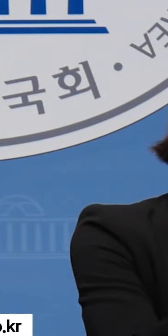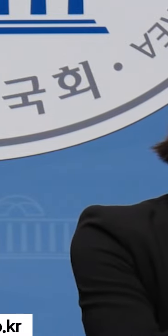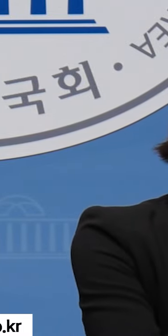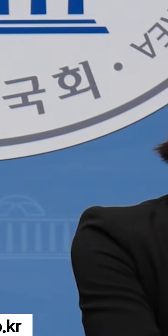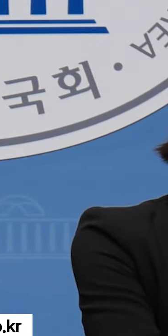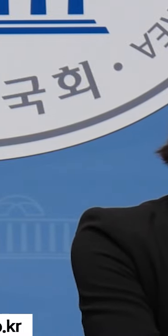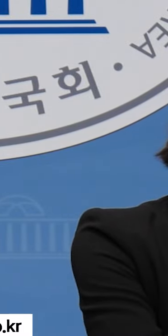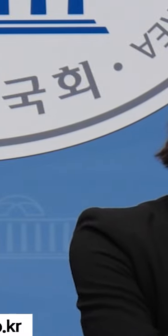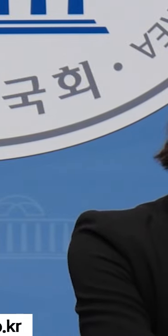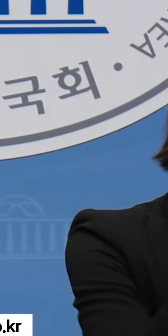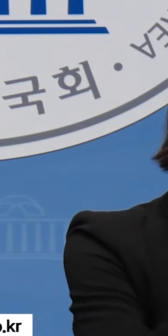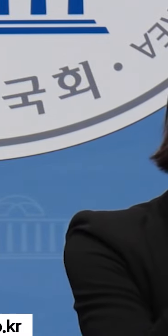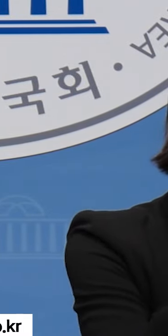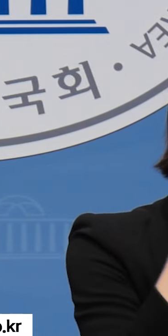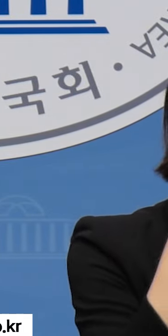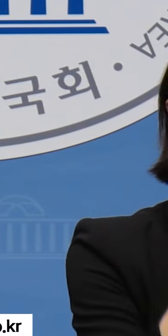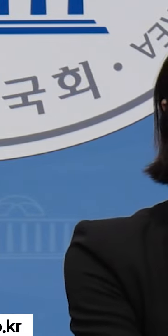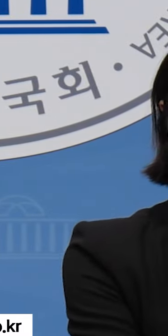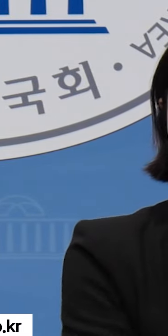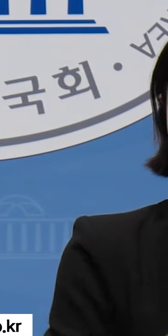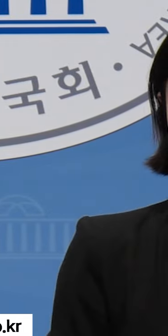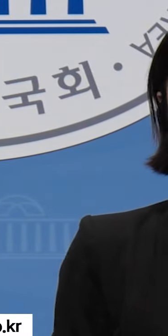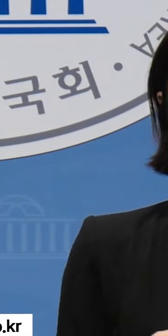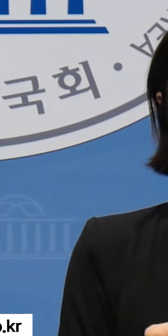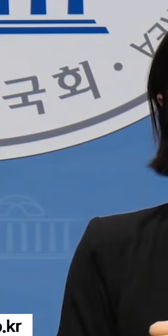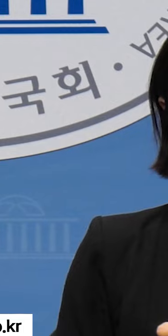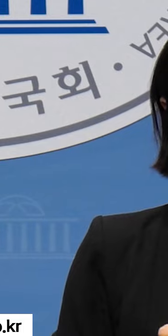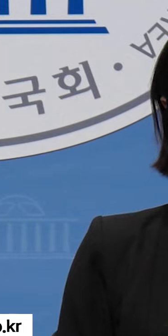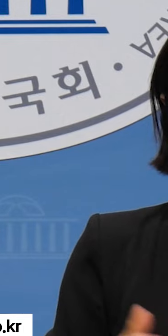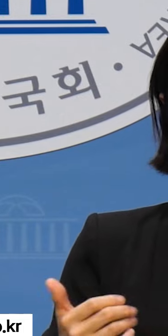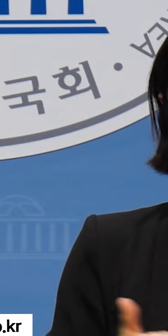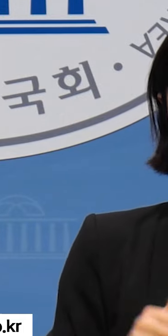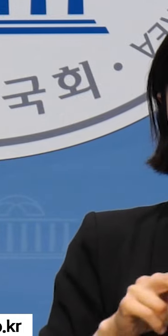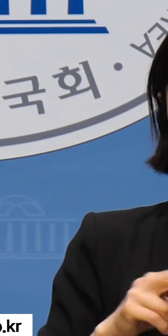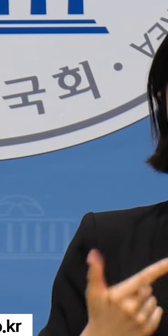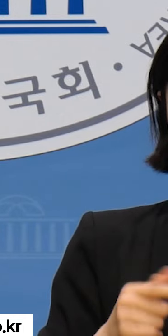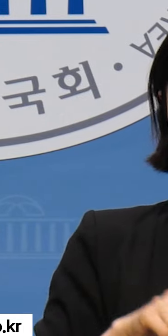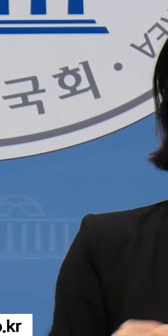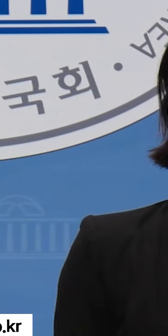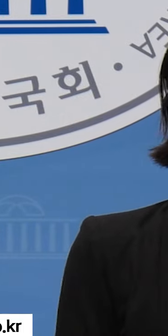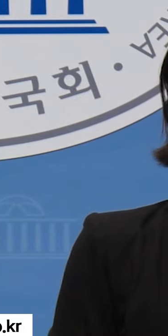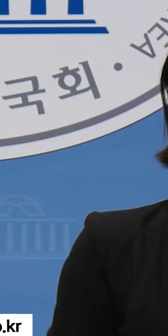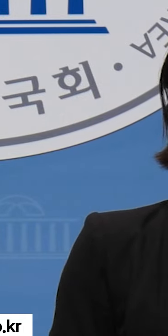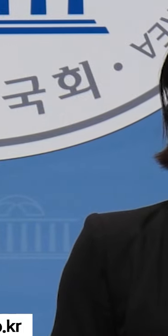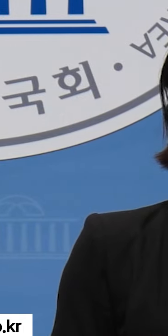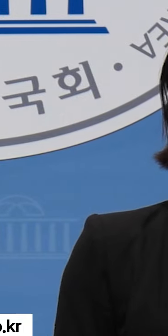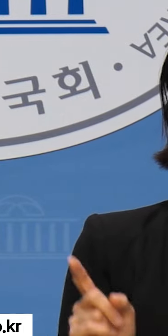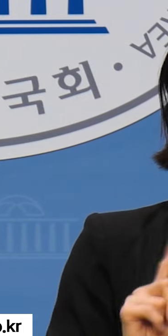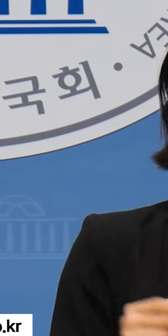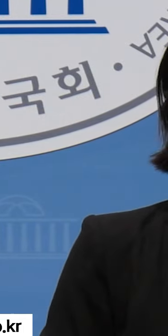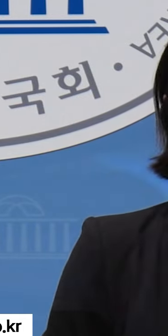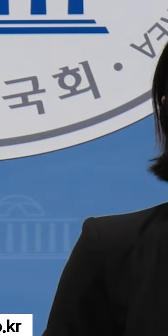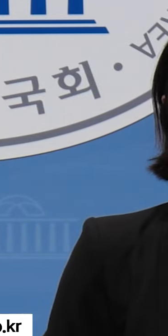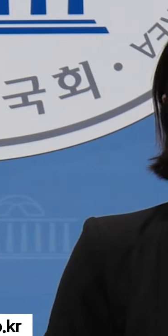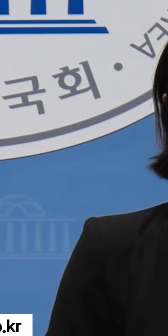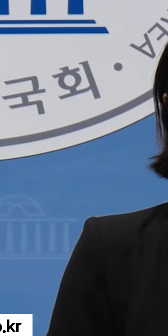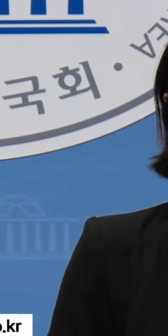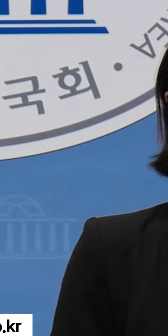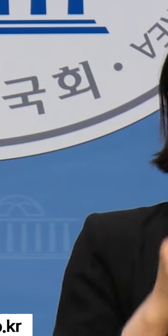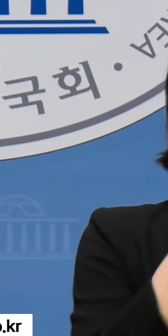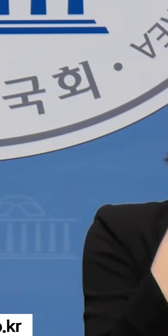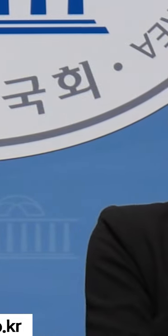우리 위원회를 비롯한 국회 모든 상임위 구성은 국회 윤리심사자문위원회의 사적 이해관계